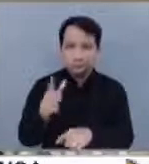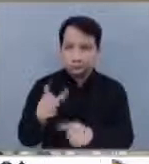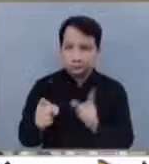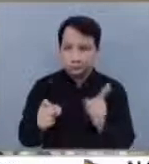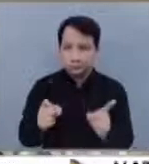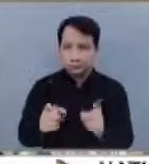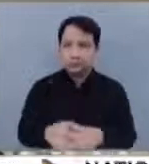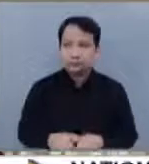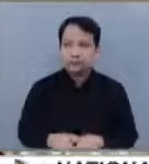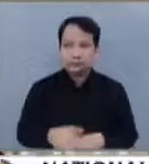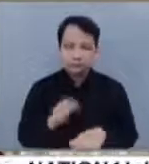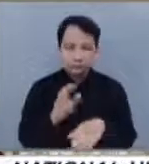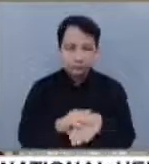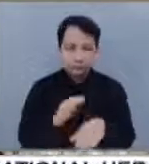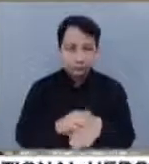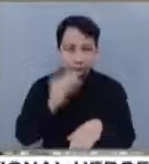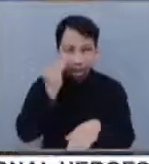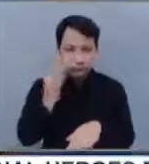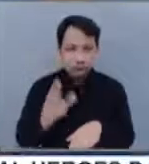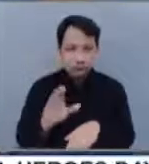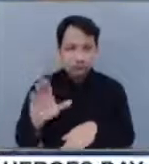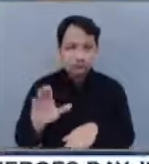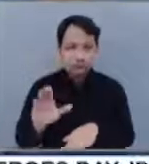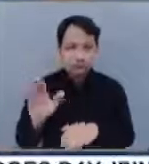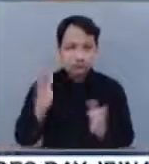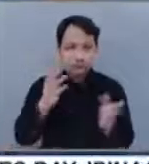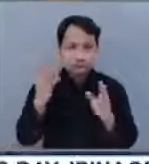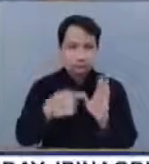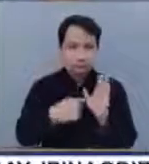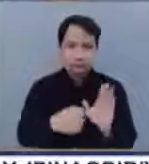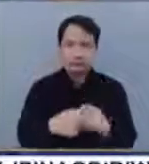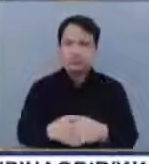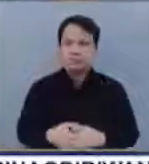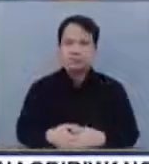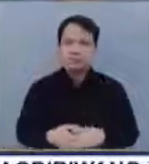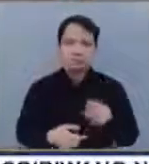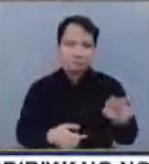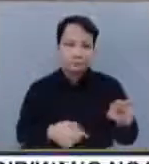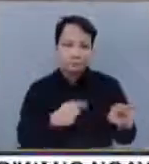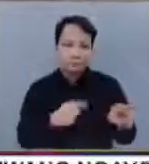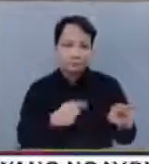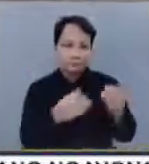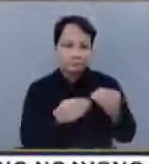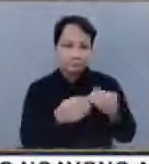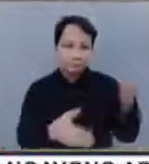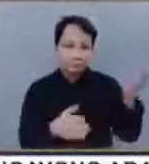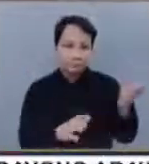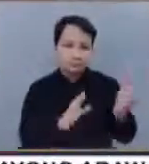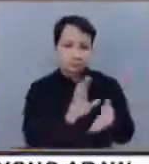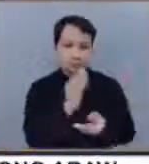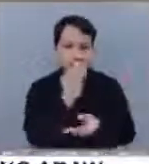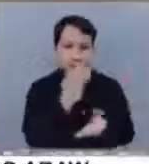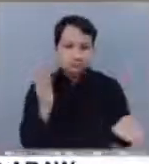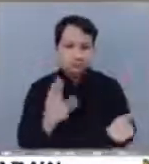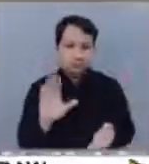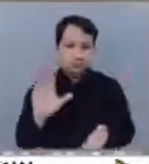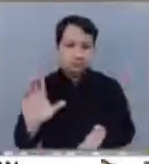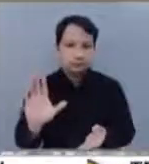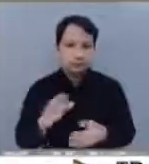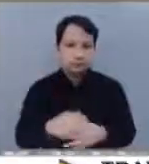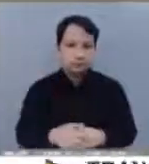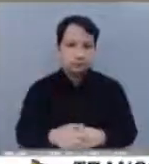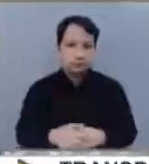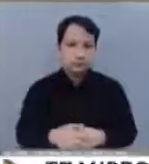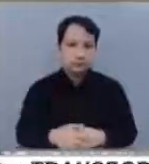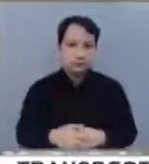Nagbabala rin ang doktora laban sa airborne diseases, kasabay ng pagdami ng mga taong lumalabas bunsod ng pagbubukas ng klase. Lalo